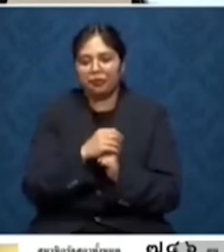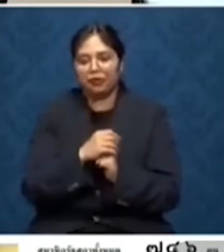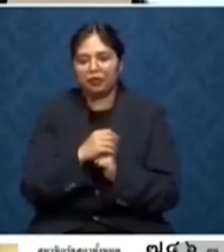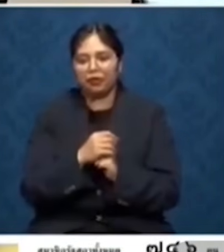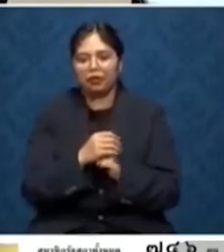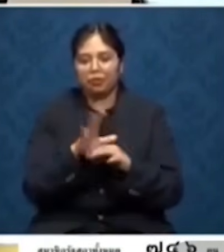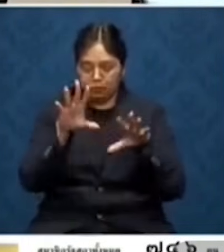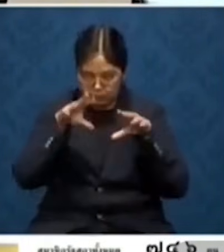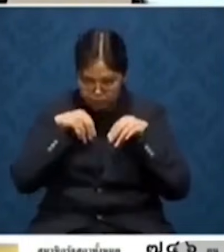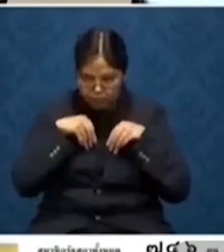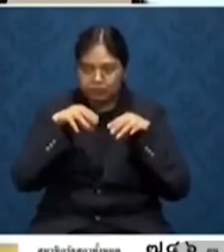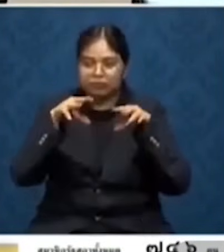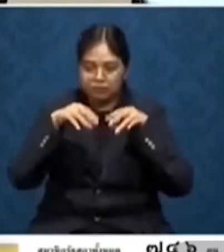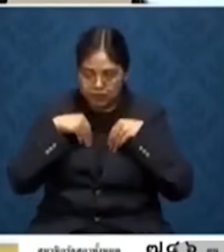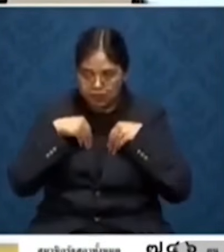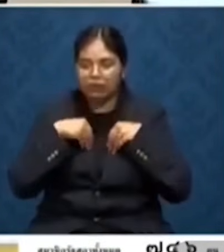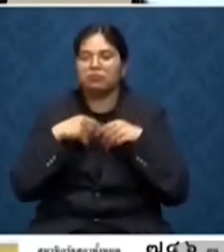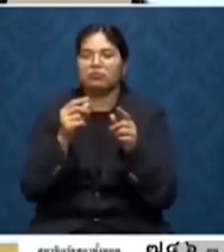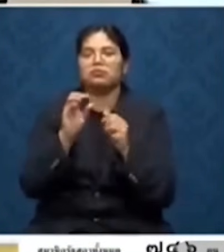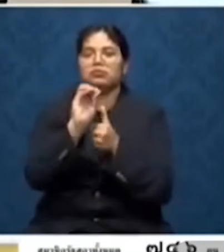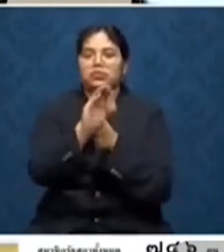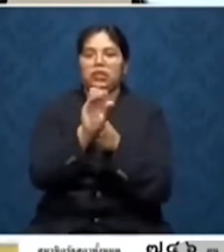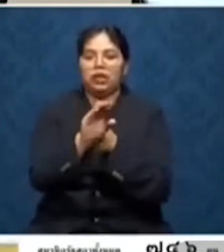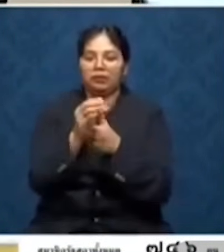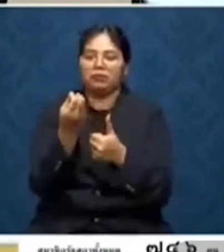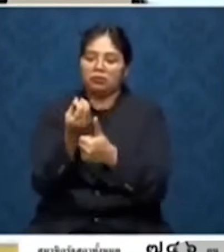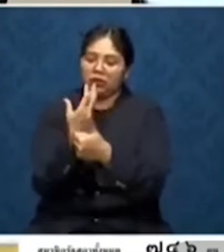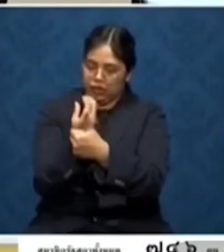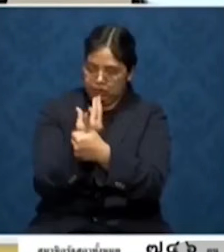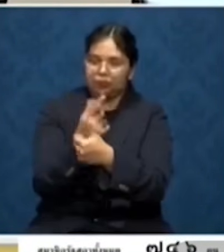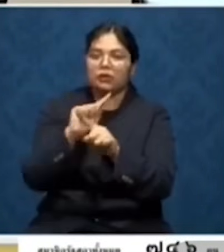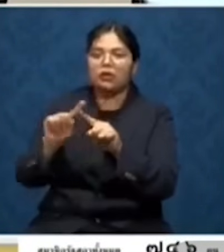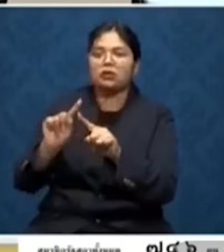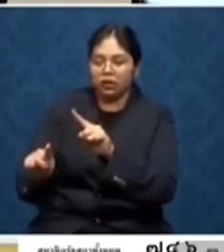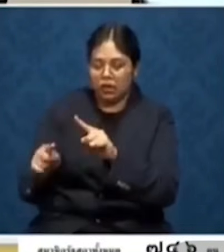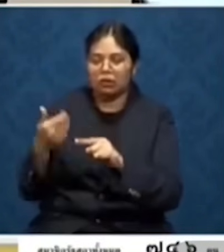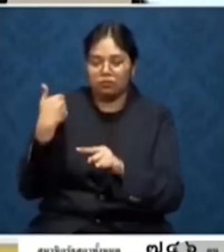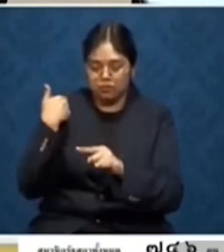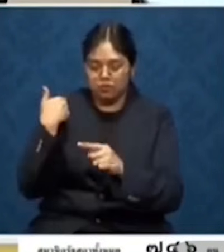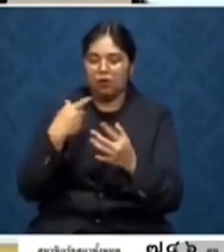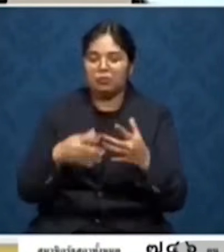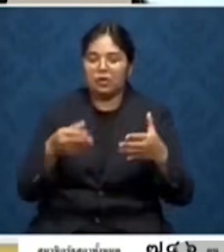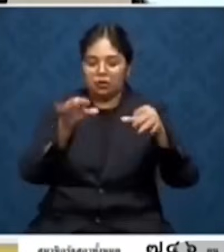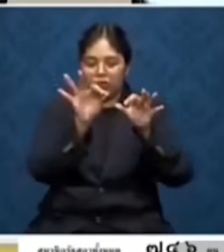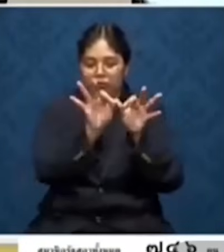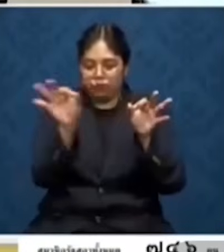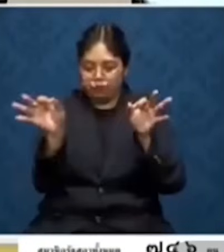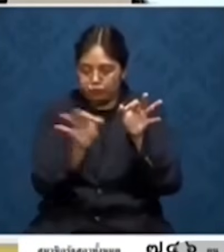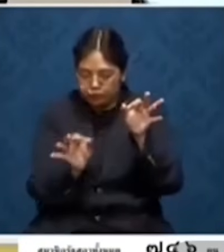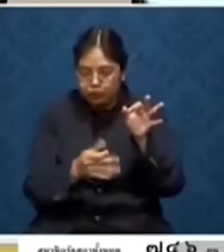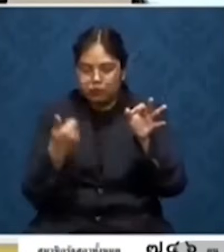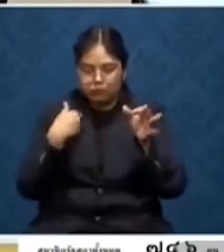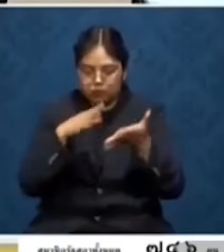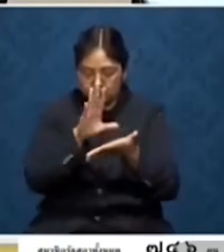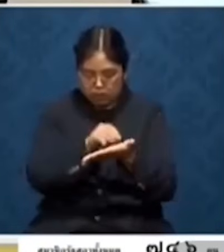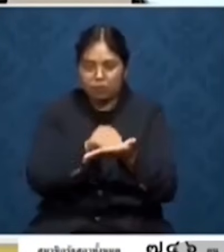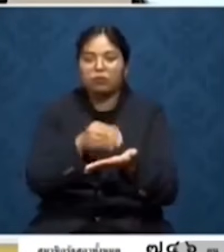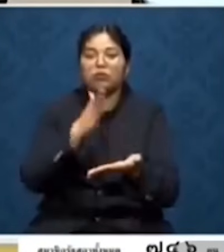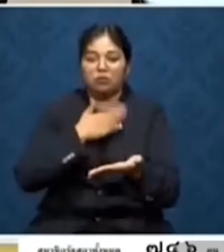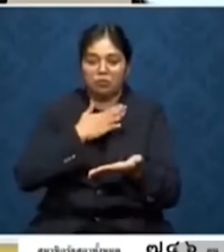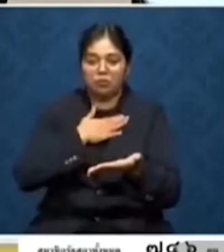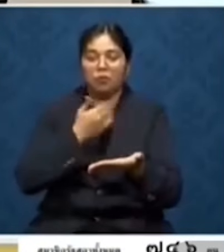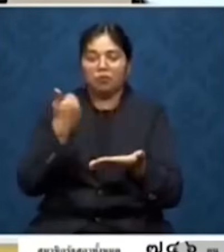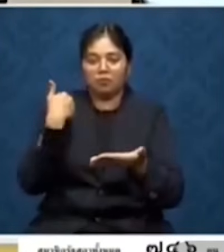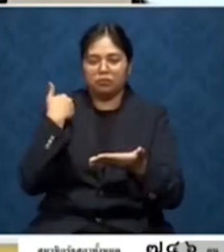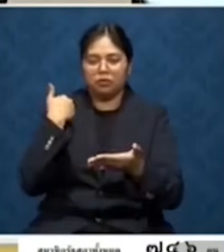แล้วก็น้อมรับข้อความที่ท่านได้พูดมาแต่ว่าผมก็มีข้อมูลของผมเหมือนกันนะครับว่ารัฐบาลพรรคไท